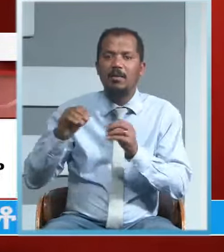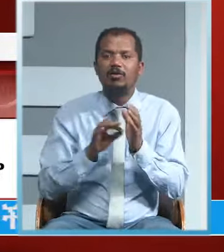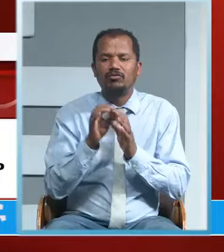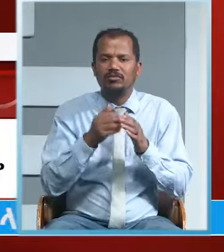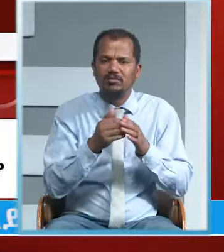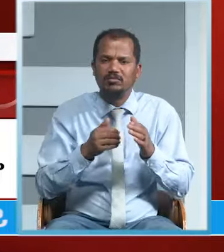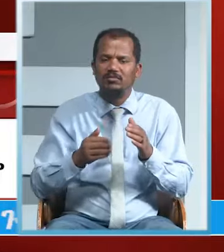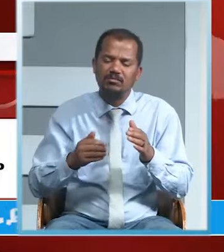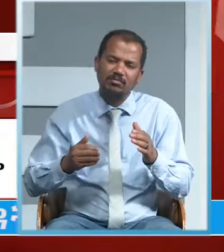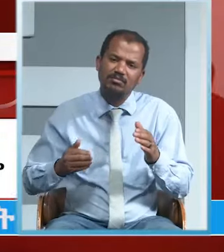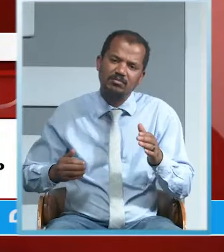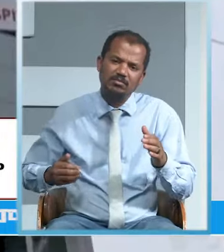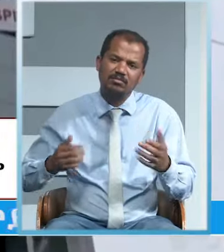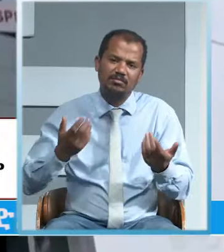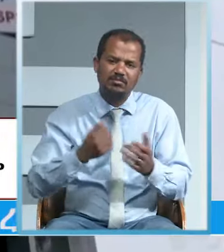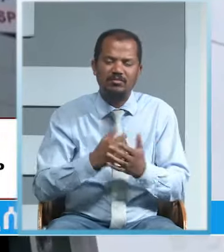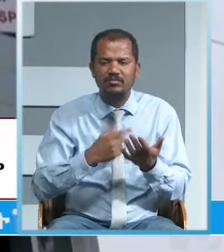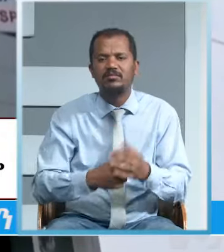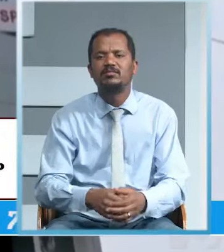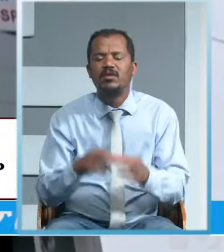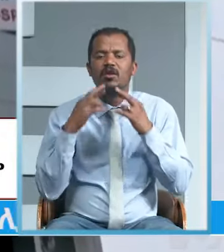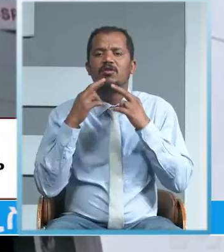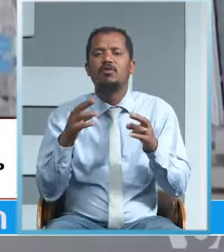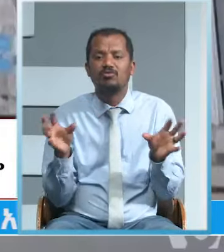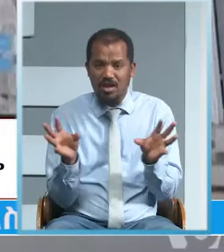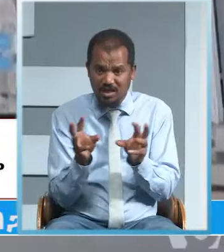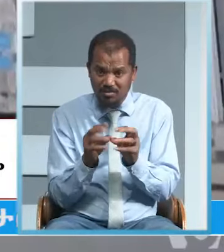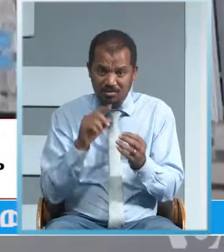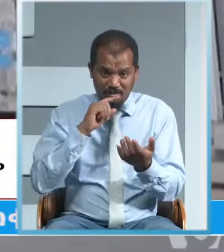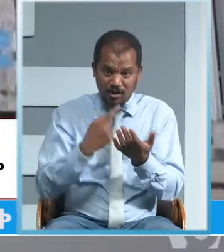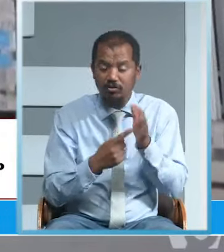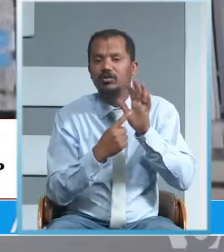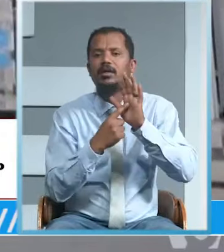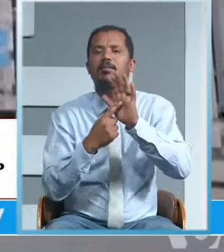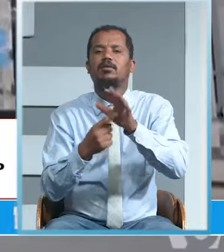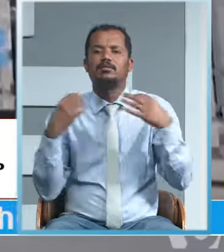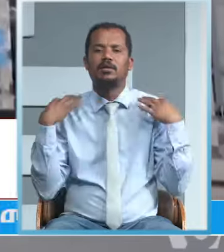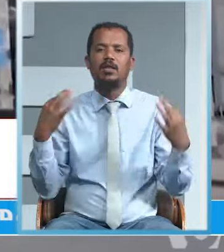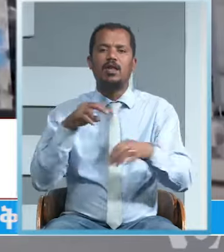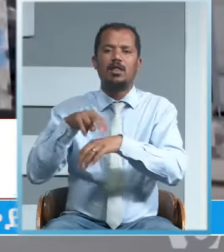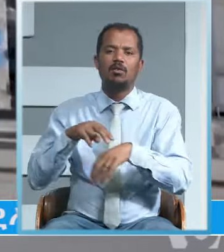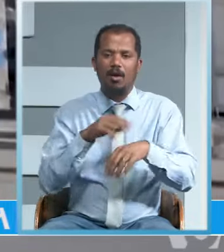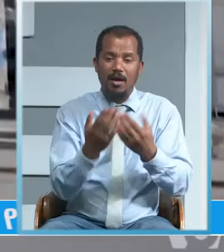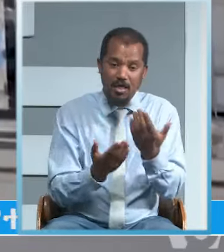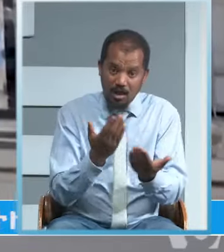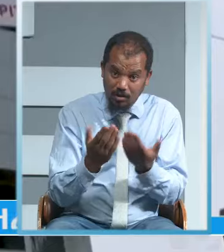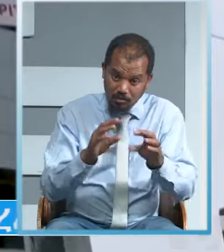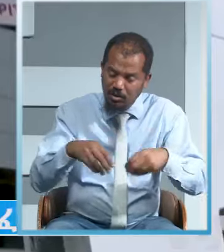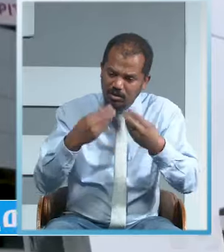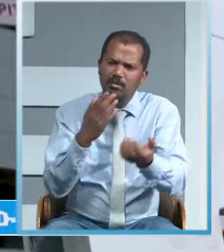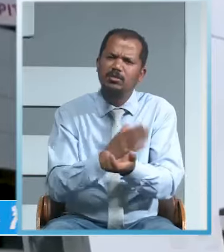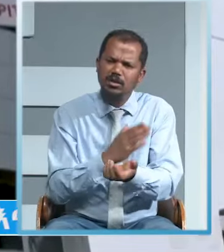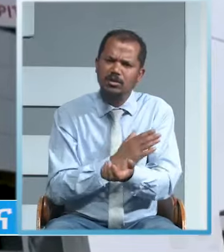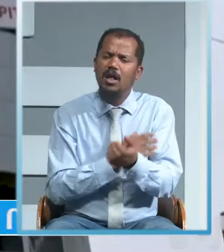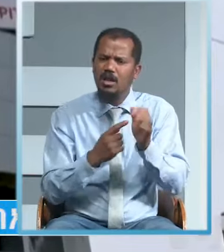እንዳለ የኔም ዝም ብሎ መረጃ አለ። ለሪፖርቱ የተሰበሰቡ መረጃዎች እንደሚያሳዩት የጤና ተቋማት አገልግሎት አሰጣጥ መሻሻል